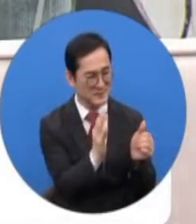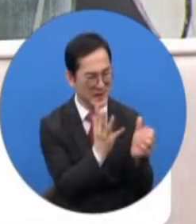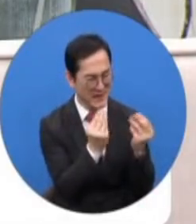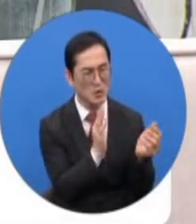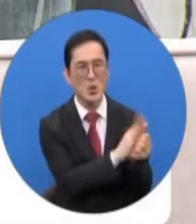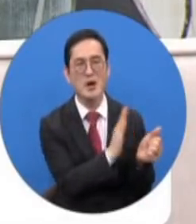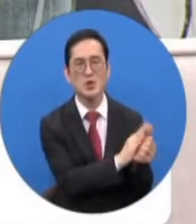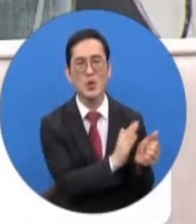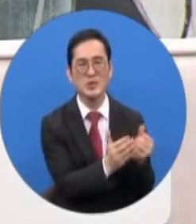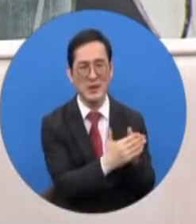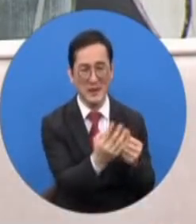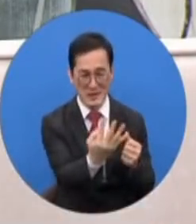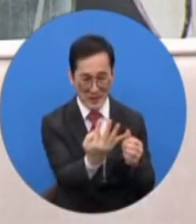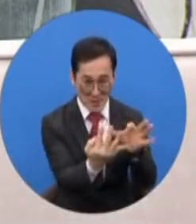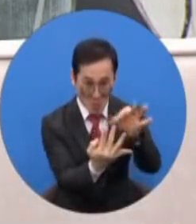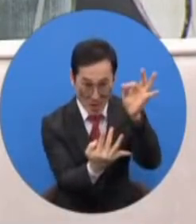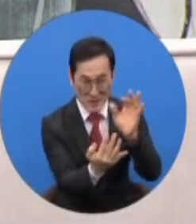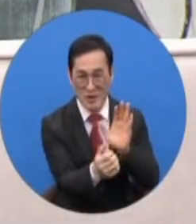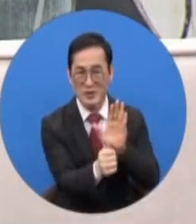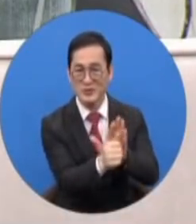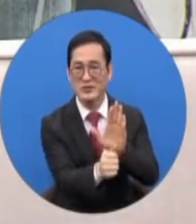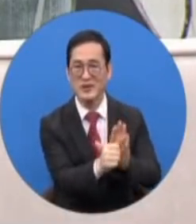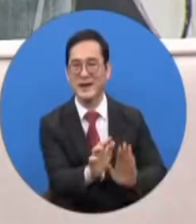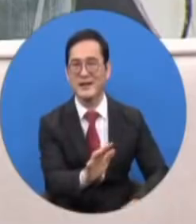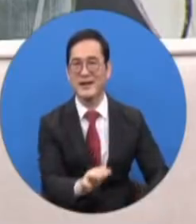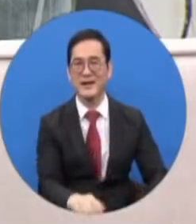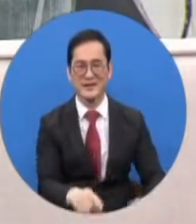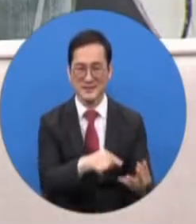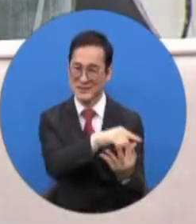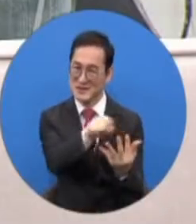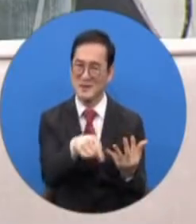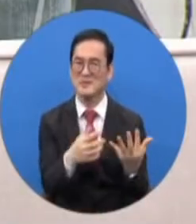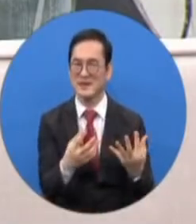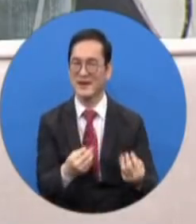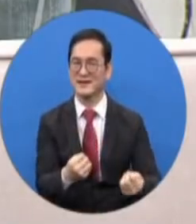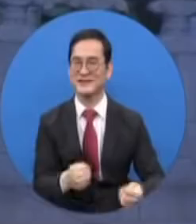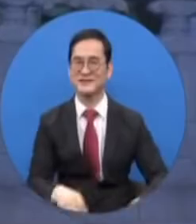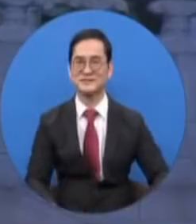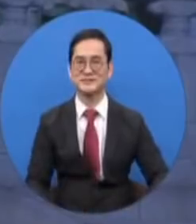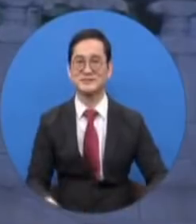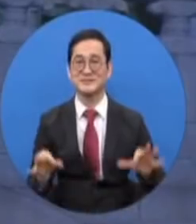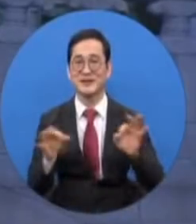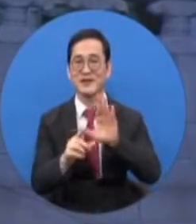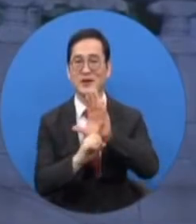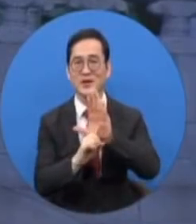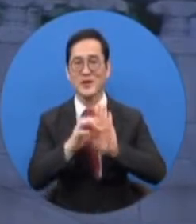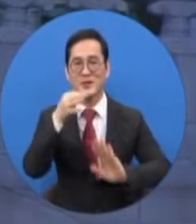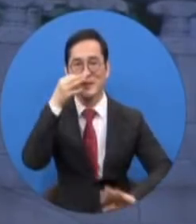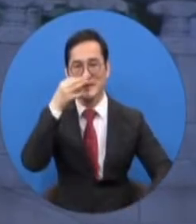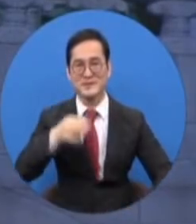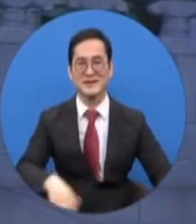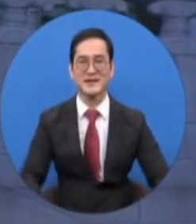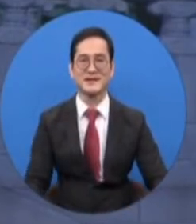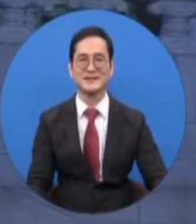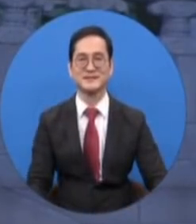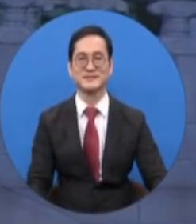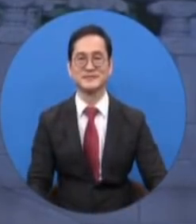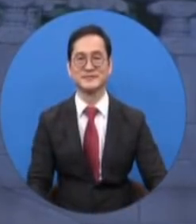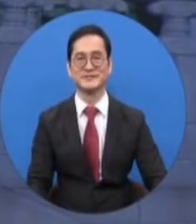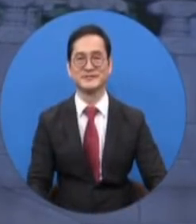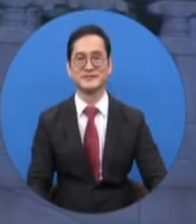힘 실는다 보기는 예. 조금 어렵지 않을까 싶습니다. 오늘 많이 빠져나가네요. 잘. 저희들은 60초 광고 후에 돌아오겠습니다. 잠시 후에 뵙죠.